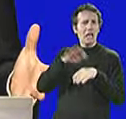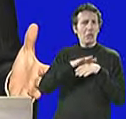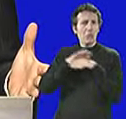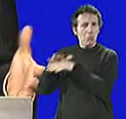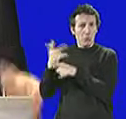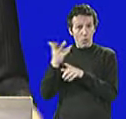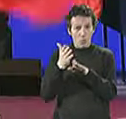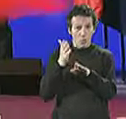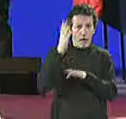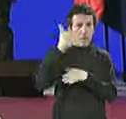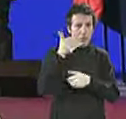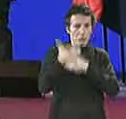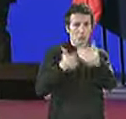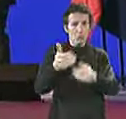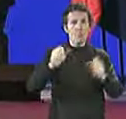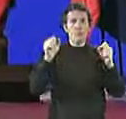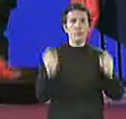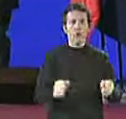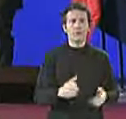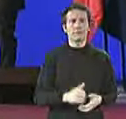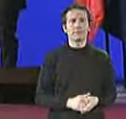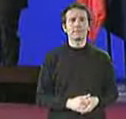vers l'avenir. Et